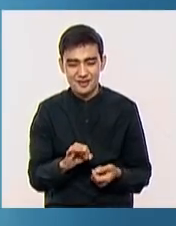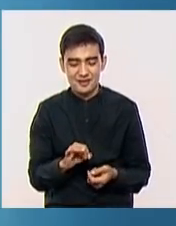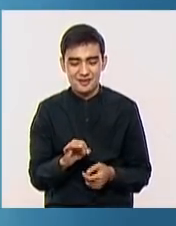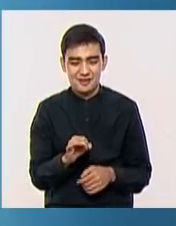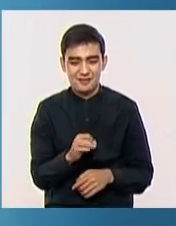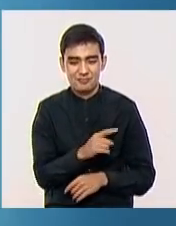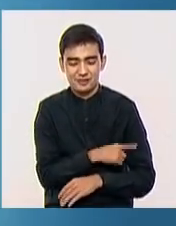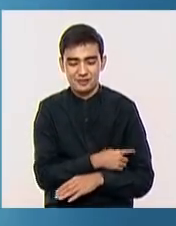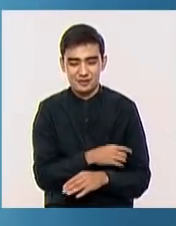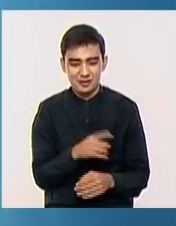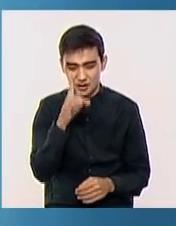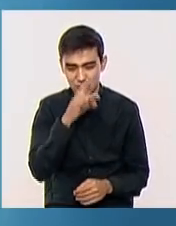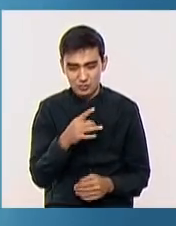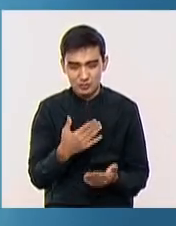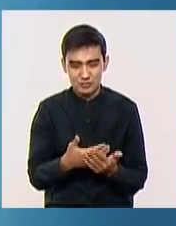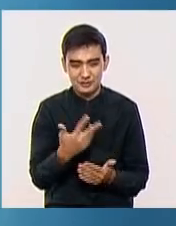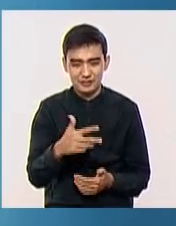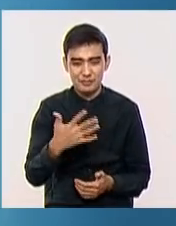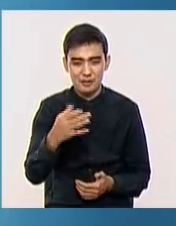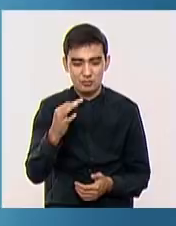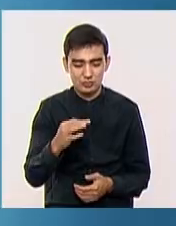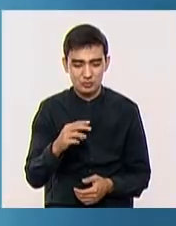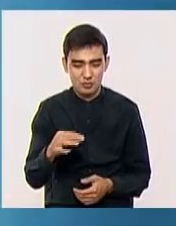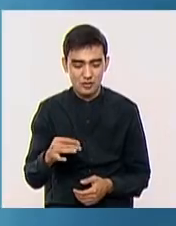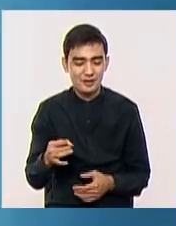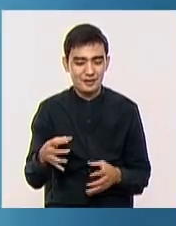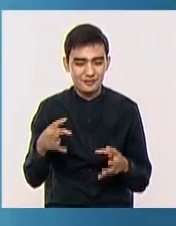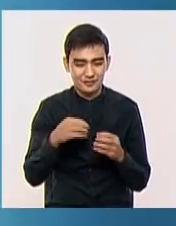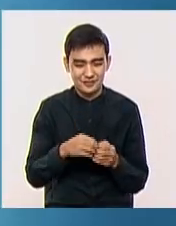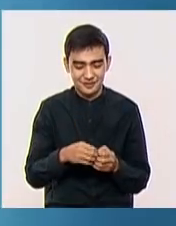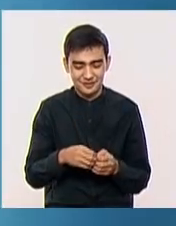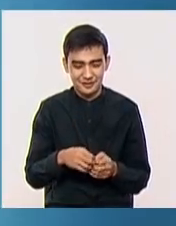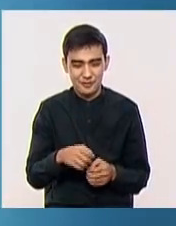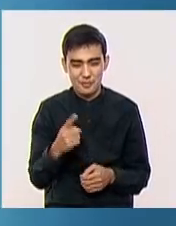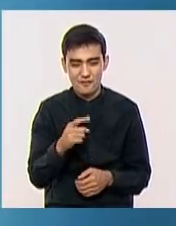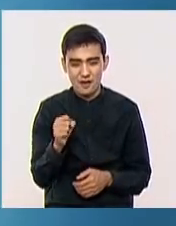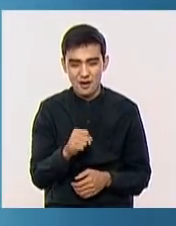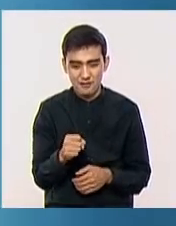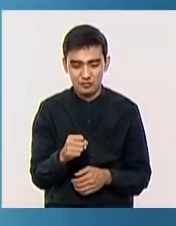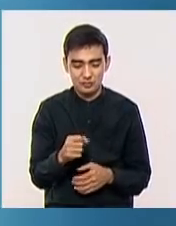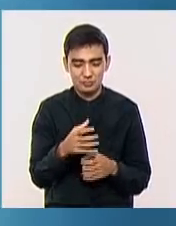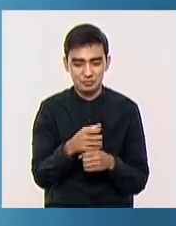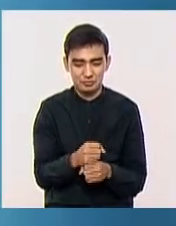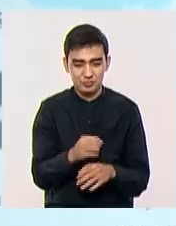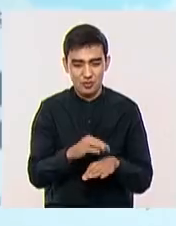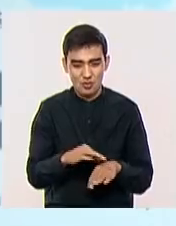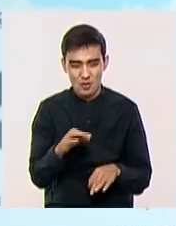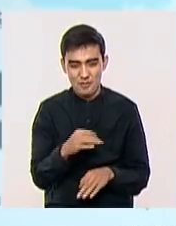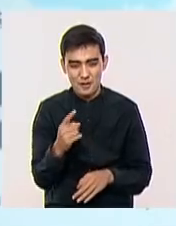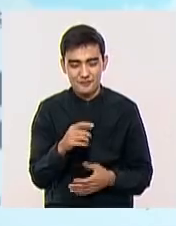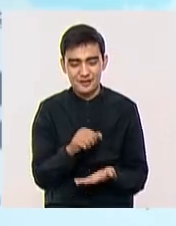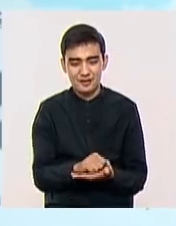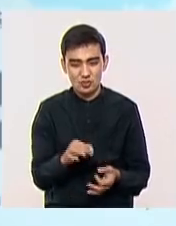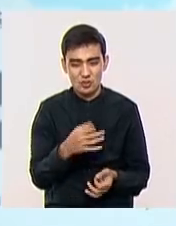по республике составляет по 35%. В целом, по стране с 1 августа отмечается снижение уровня занятости инфекционных коек